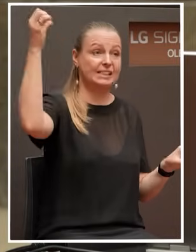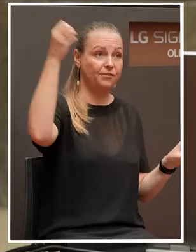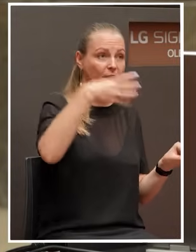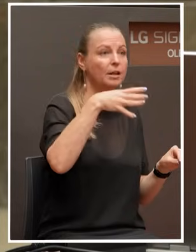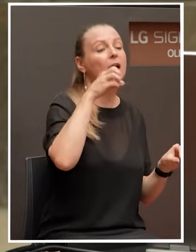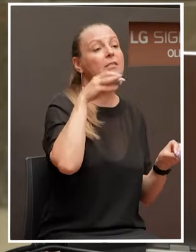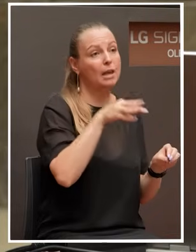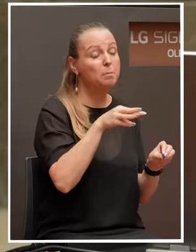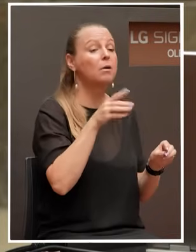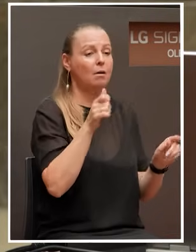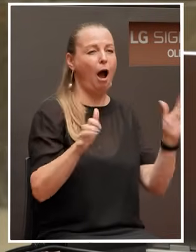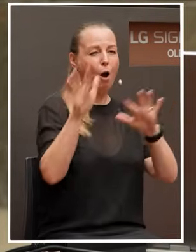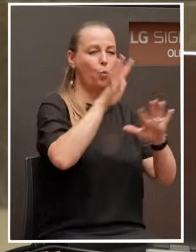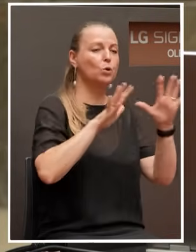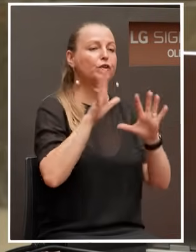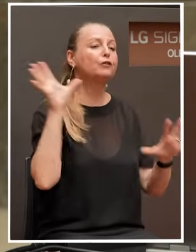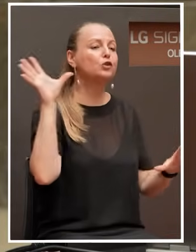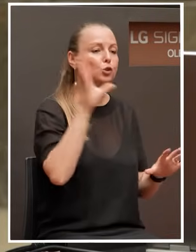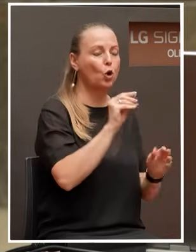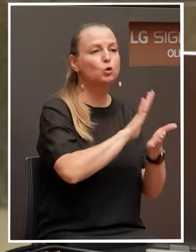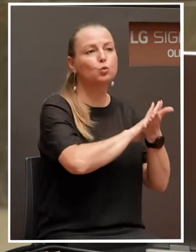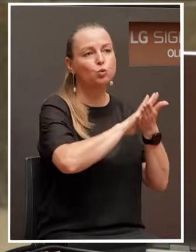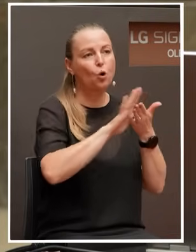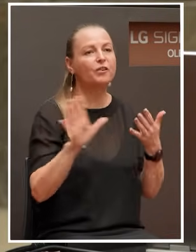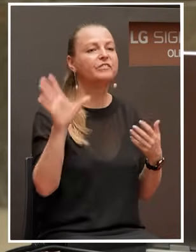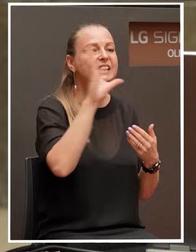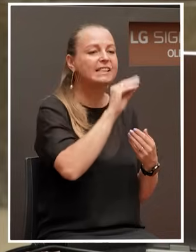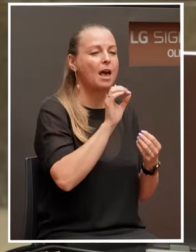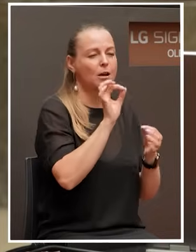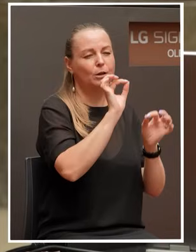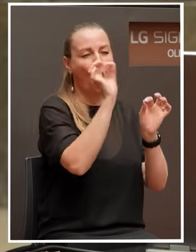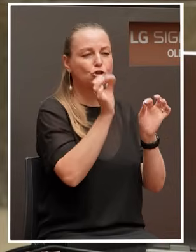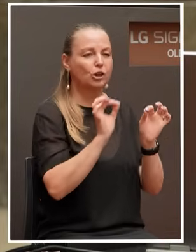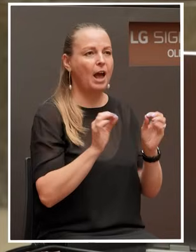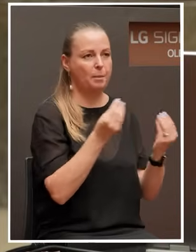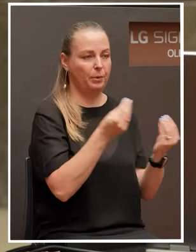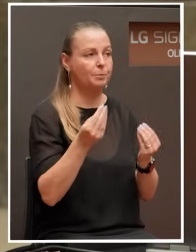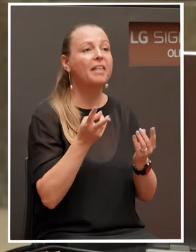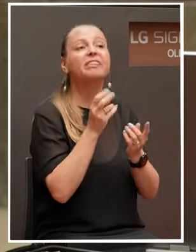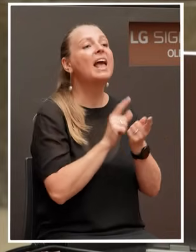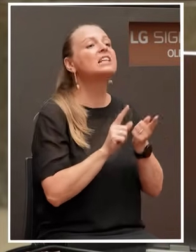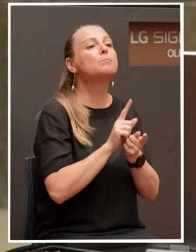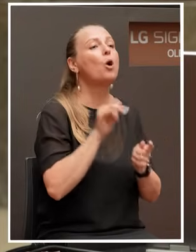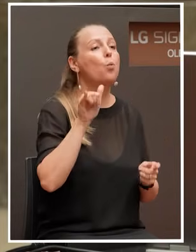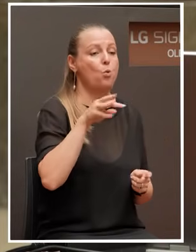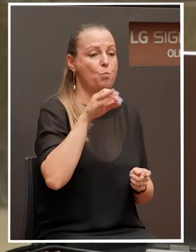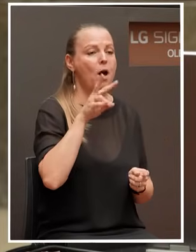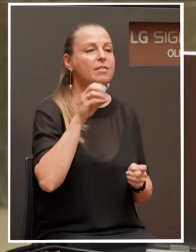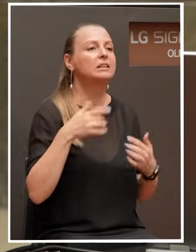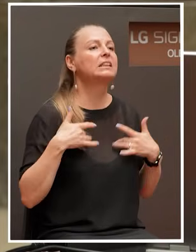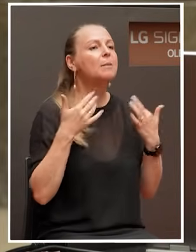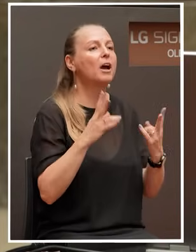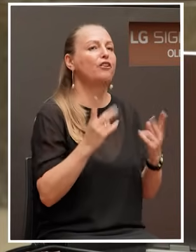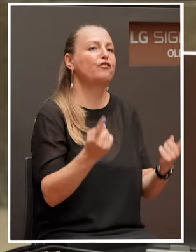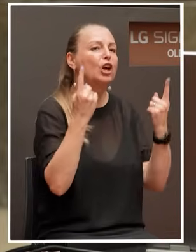он из тумана, который окутывает все, стушевывая очертания изображаемых предметов. Неизменным остается у Моне лишь стремление к величию,